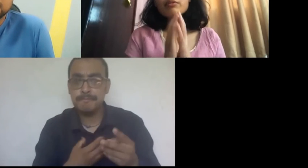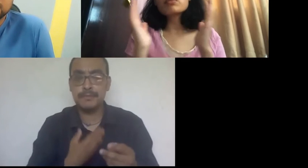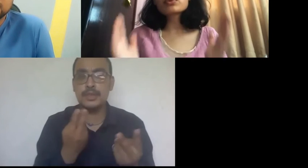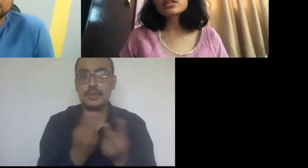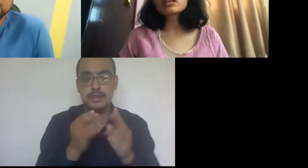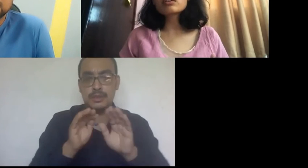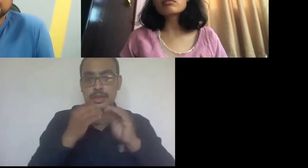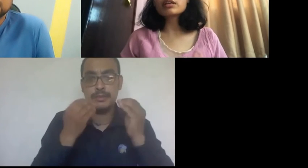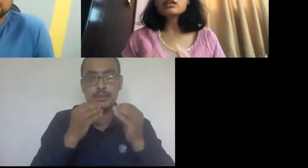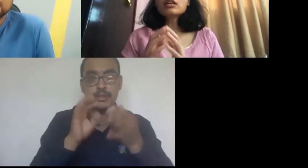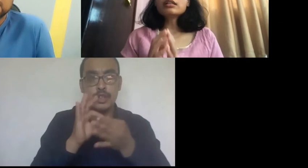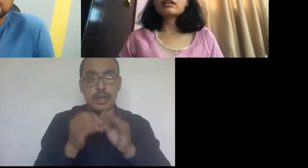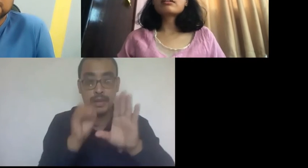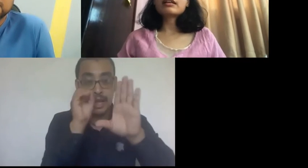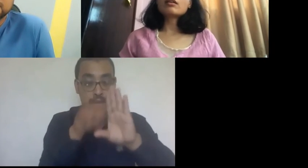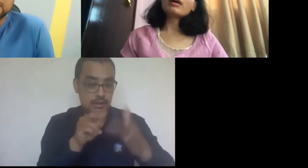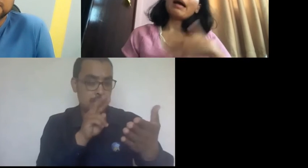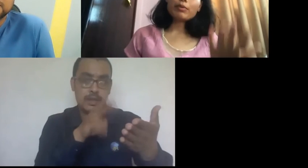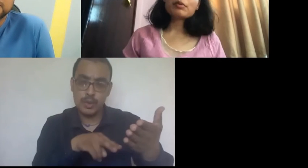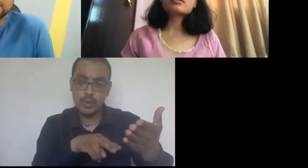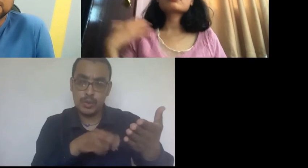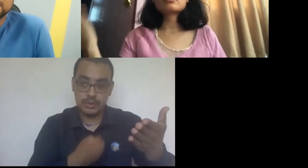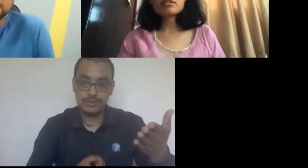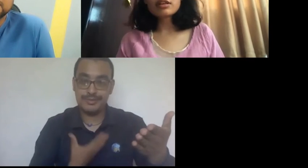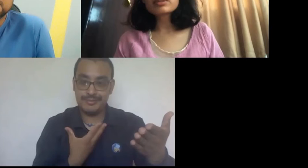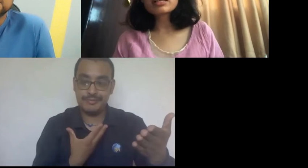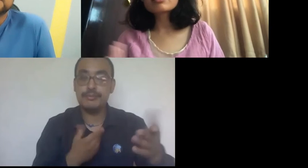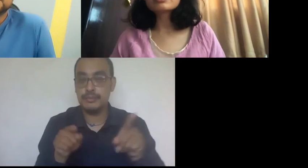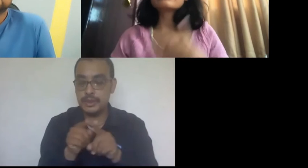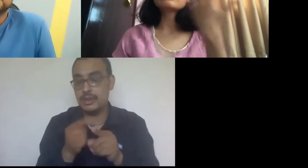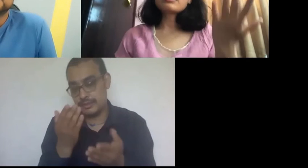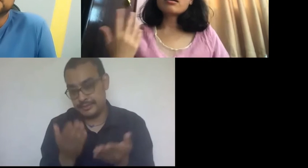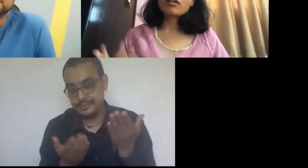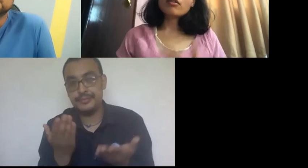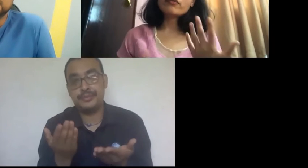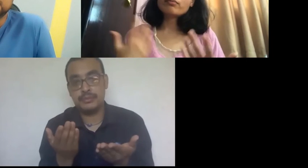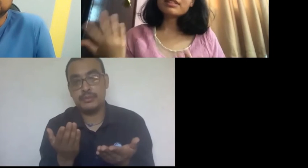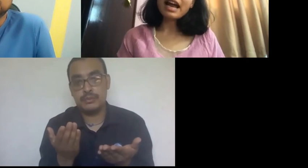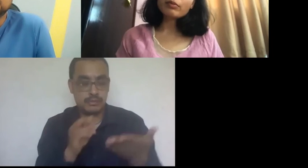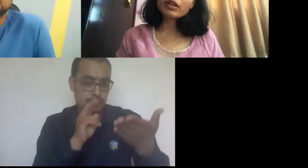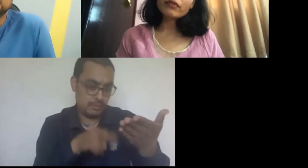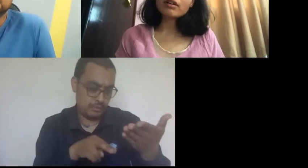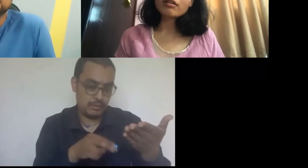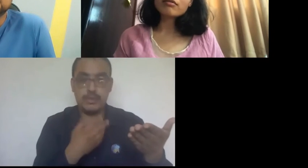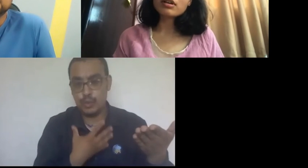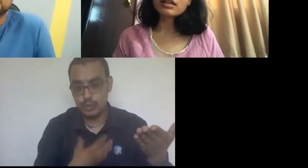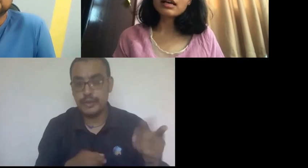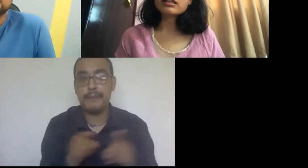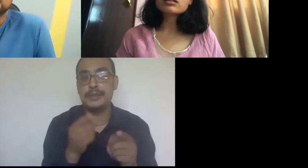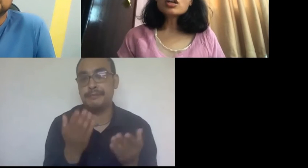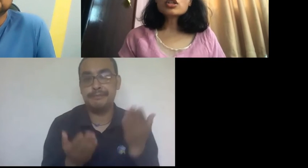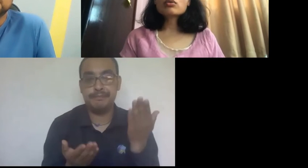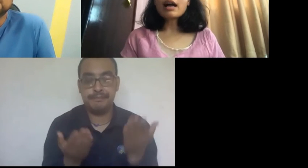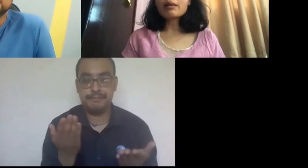मिडियामा एउटा पोस्टै देख्यो होइन, त्यसले गर्दाखेरि अब ह्याप्पी पनि हुनसक्छ, अब त्यसले गर्दाखेरि स्याड पनि फिल गराउन सक्ला